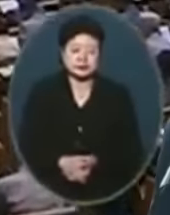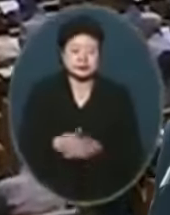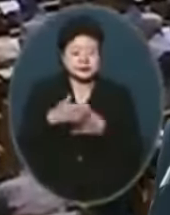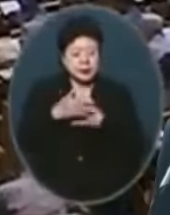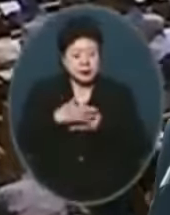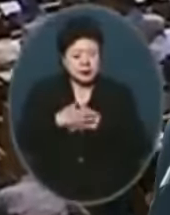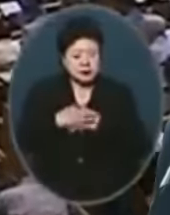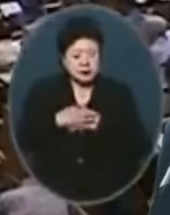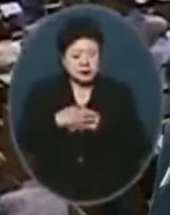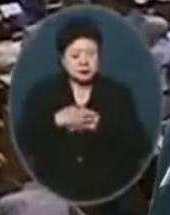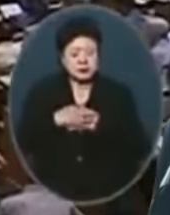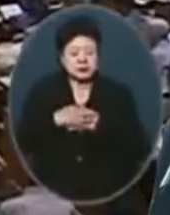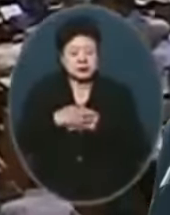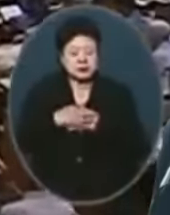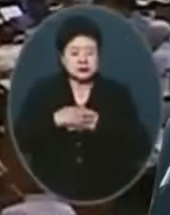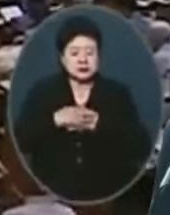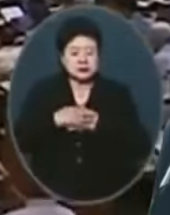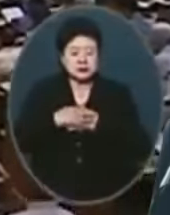나는